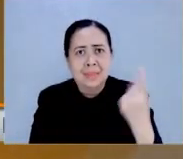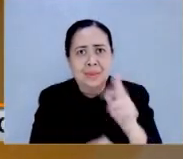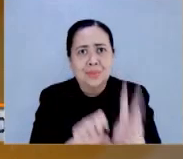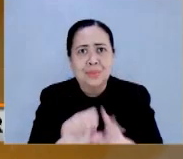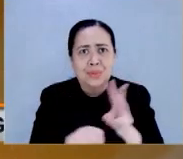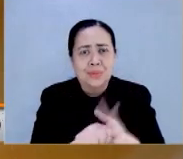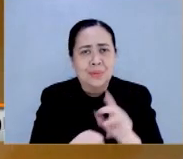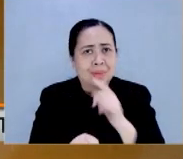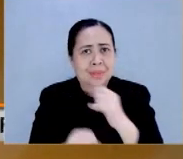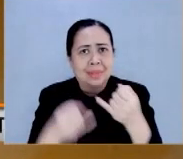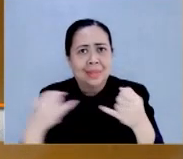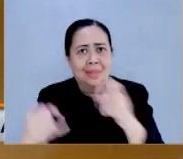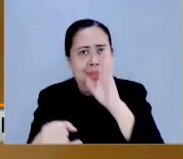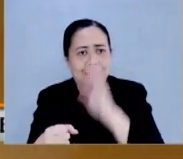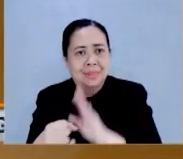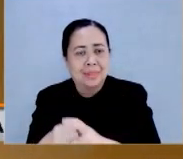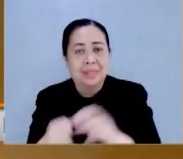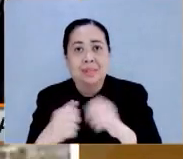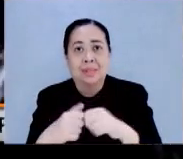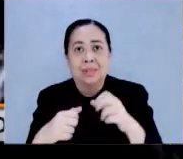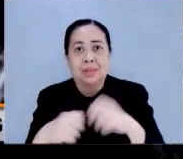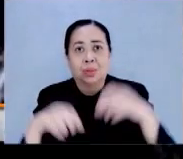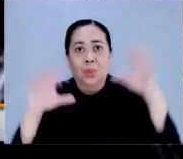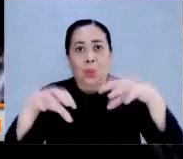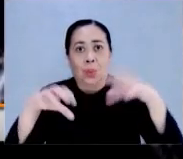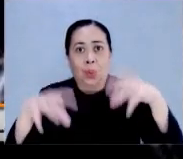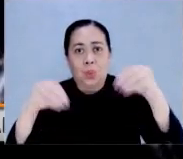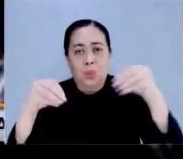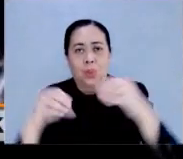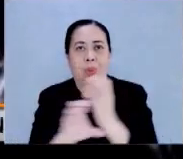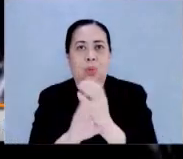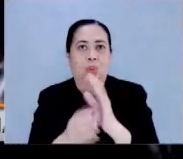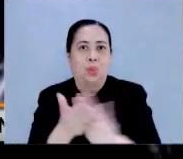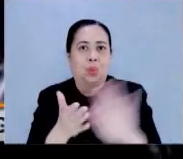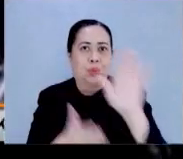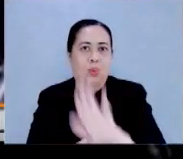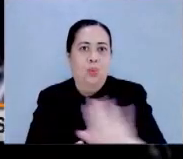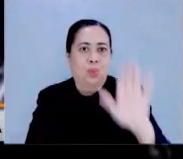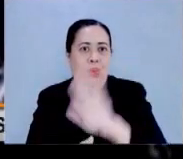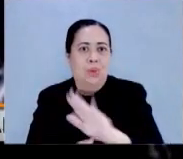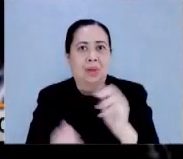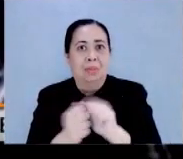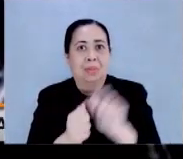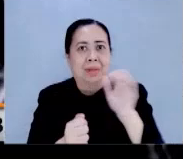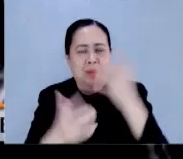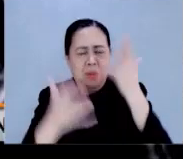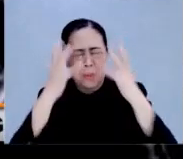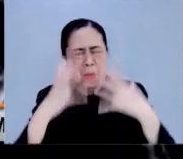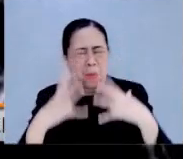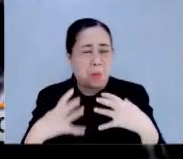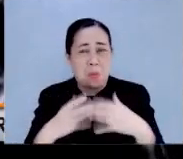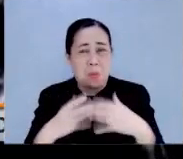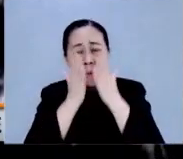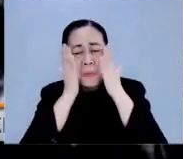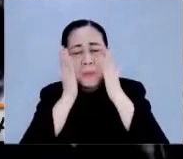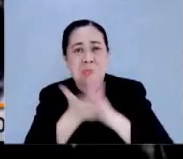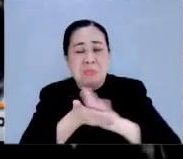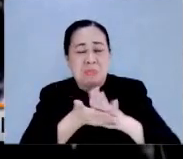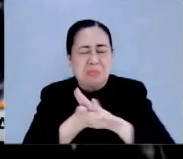Tuwing titila ang ulan, syempre, pa-car wash. Dito tayo sa pati-car washer, siguradong malinis.